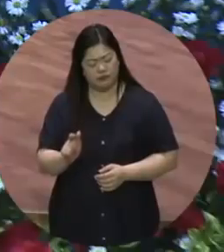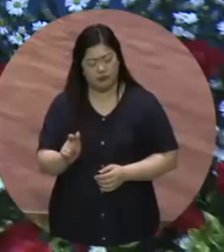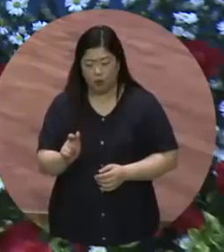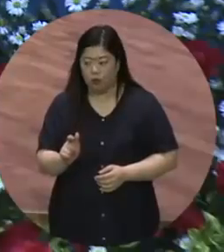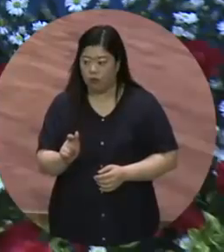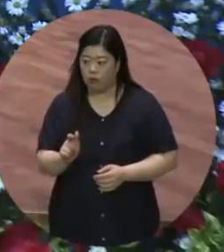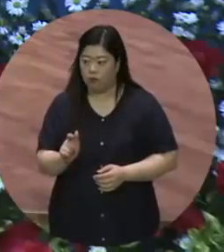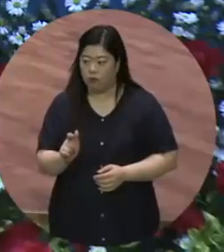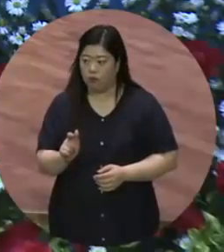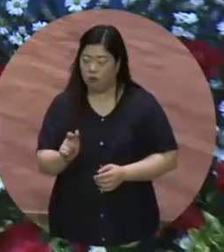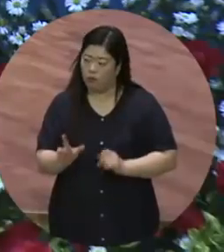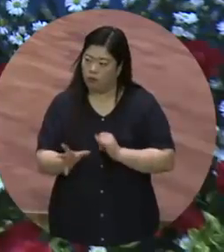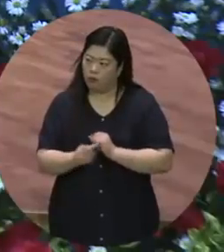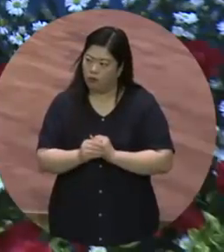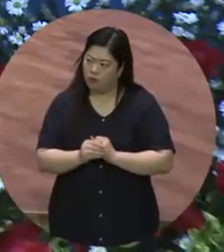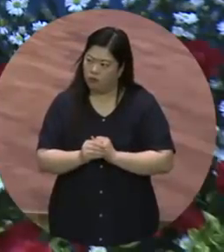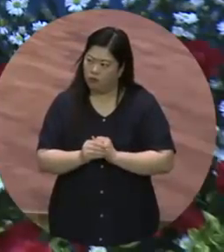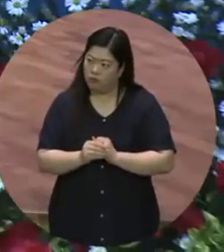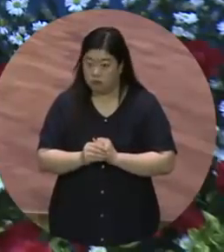저는 어떻게 기도했는지 아세요?